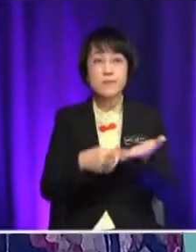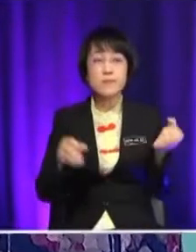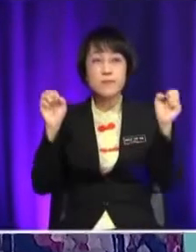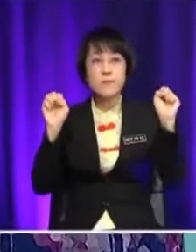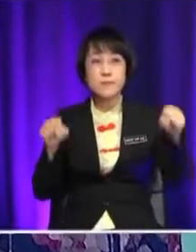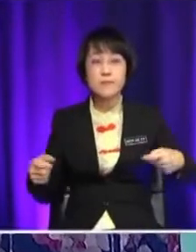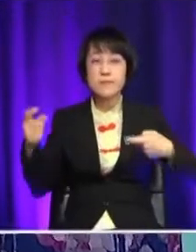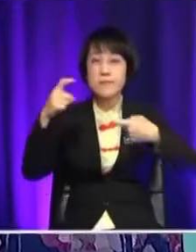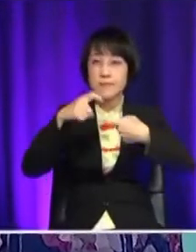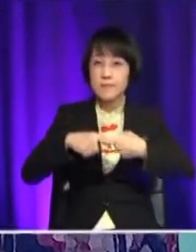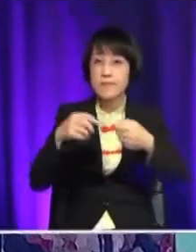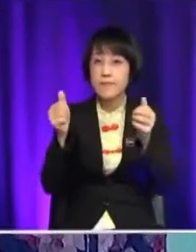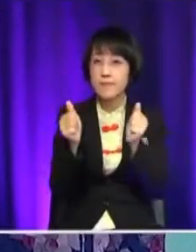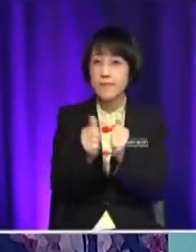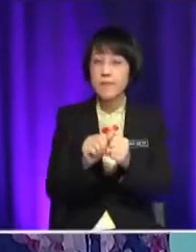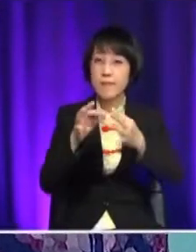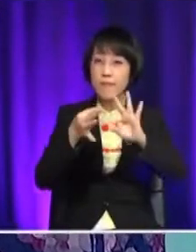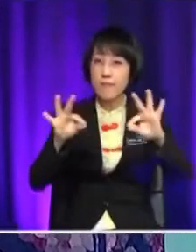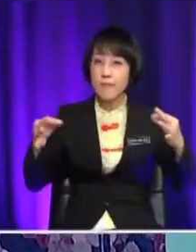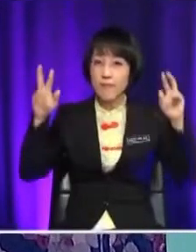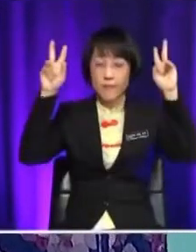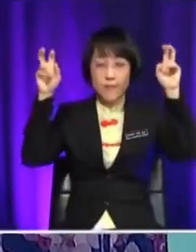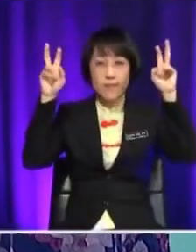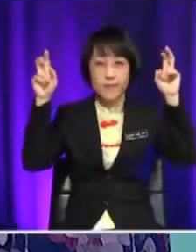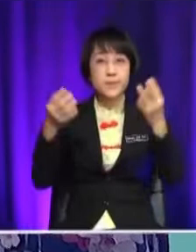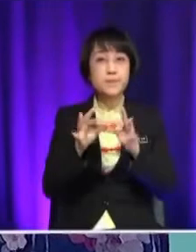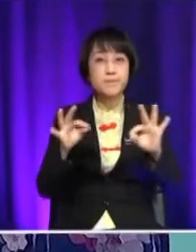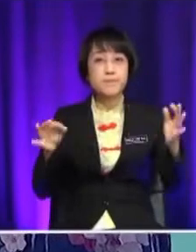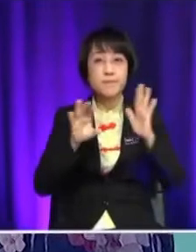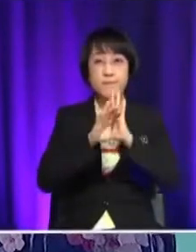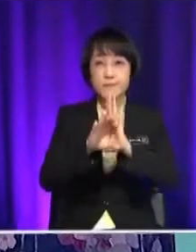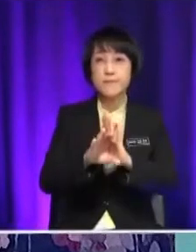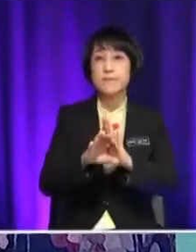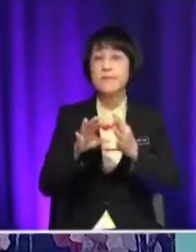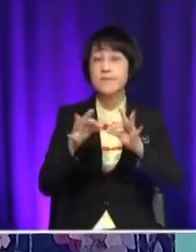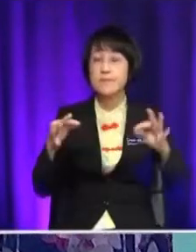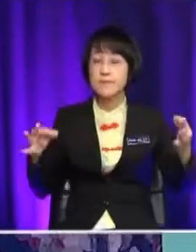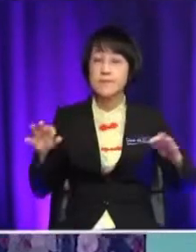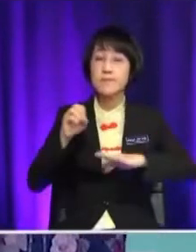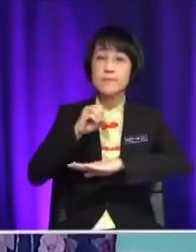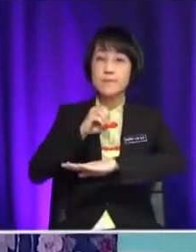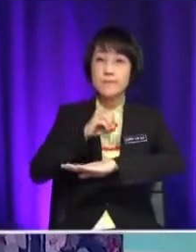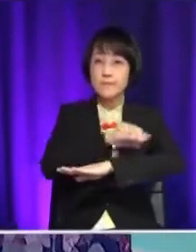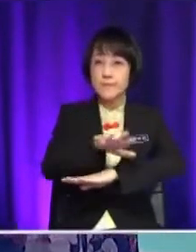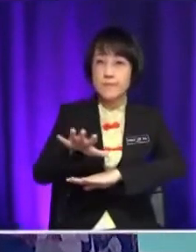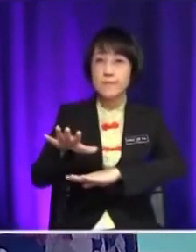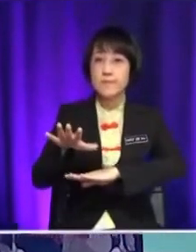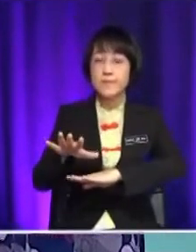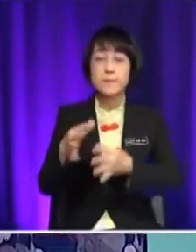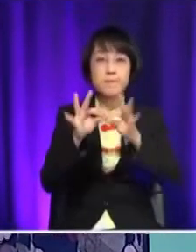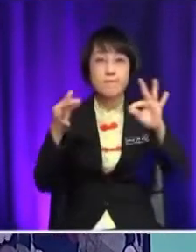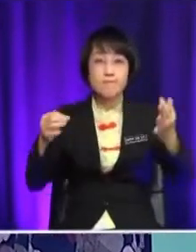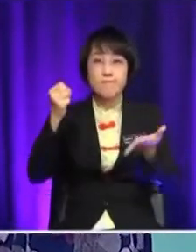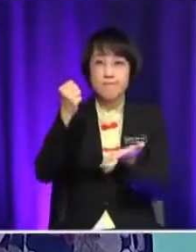dengan ayat topik, iaitu ayat huraian, ayat contoh, ayat kesan dan juga ayat penegasan. Ataupun akronimnya